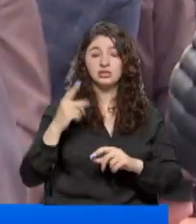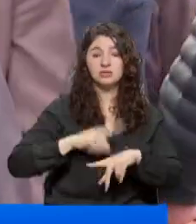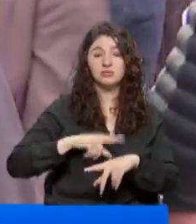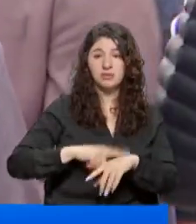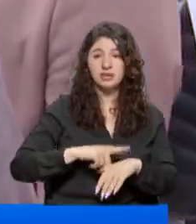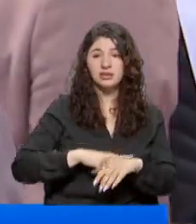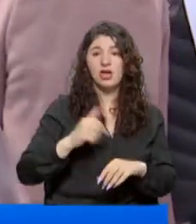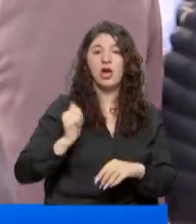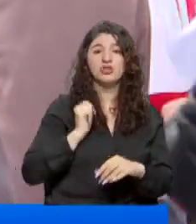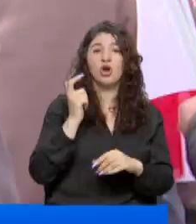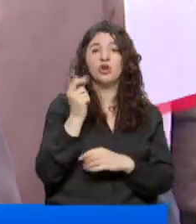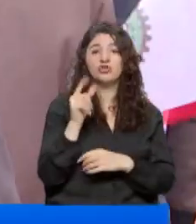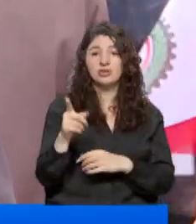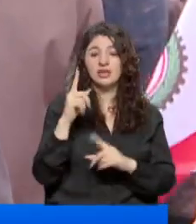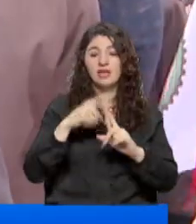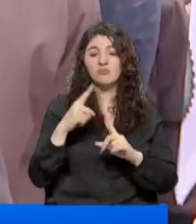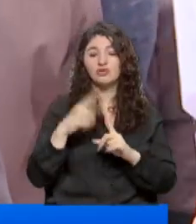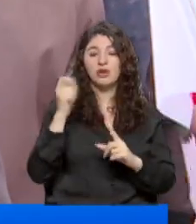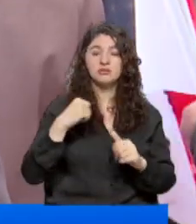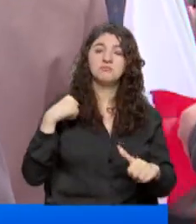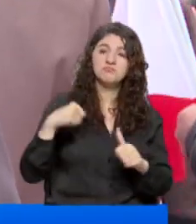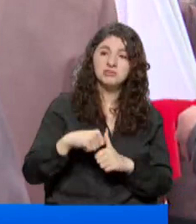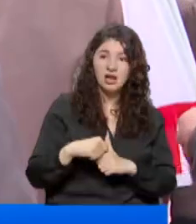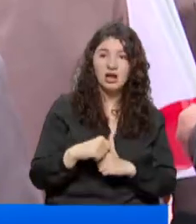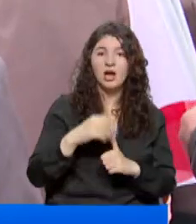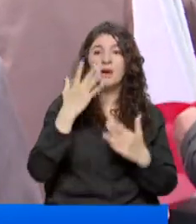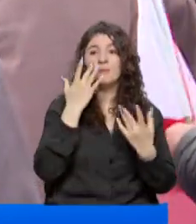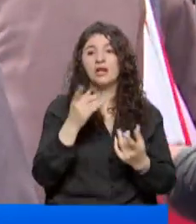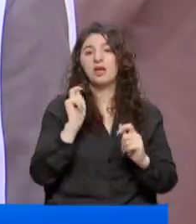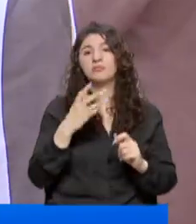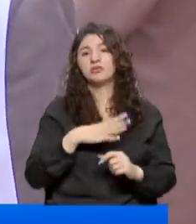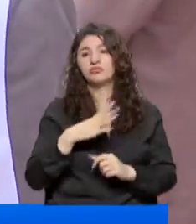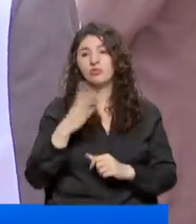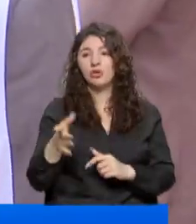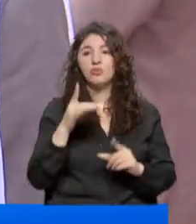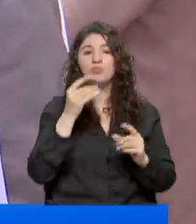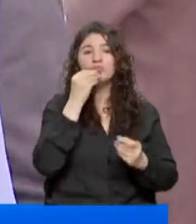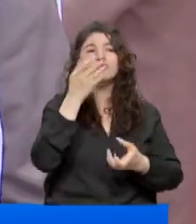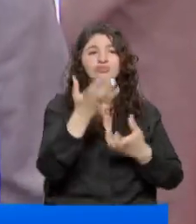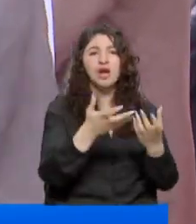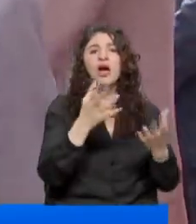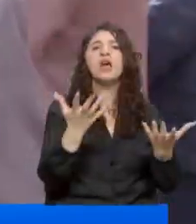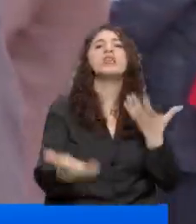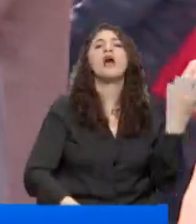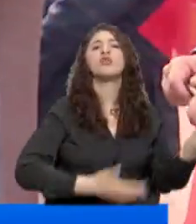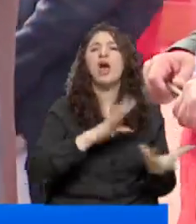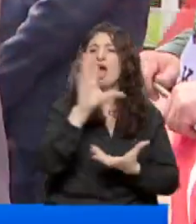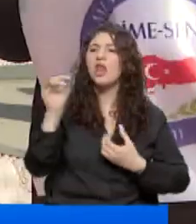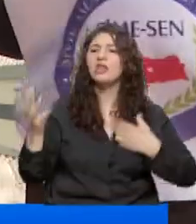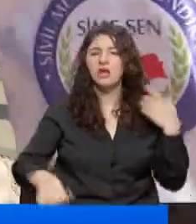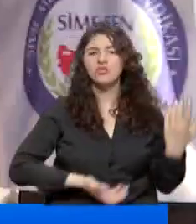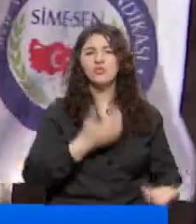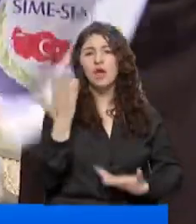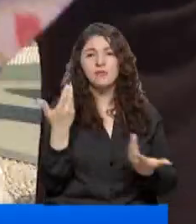dönemde Asgari ücretin Temmuz ayında yeniden belirlenmesini istiyor mutfak yanıyor pazar yanıyor her yer